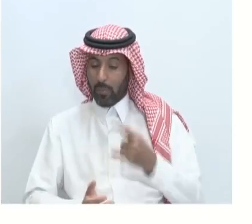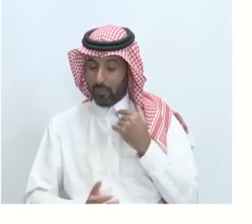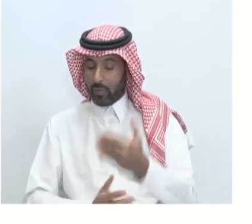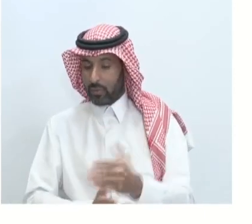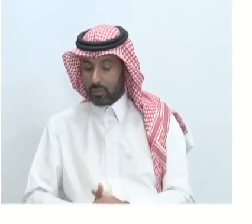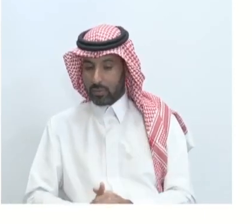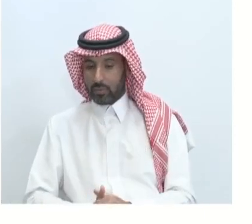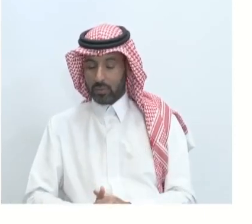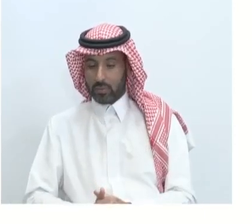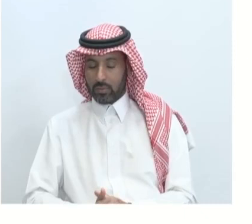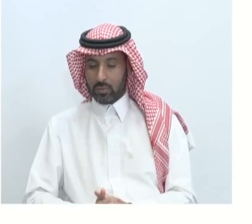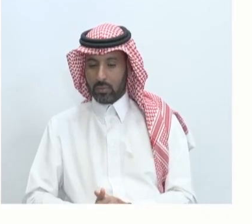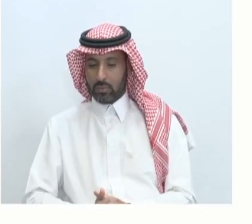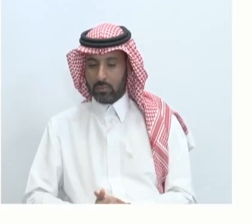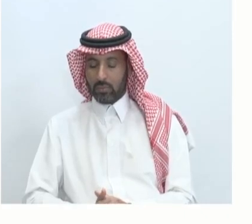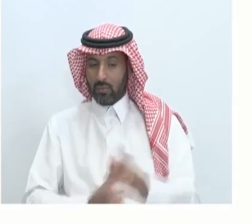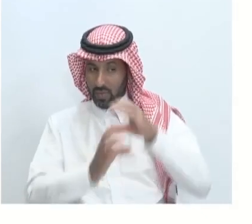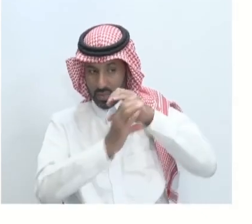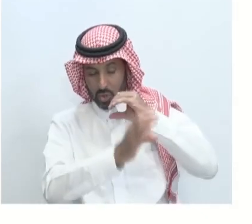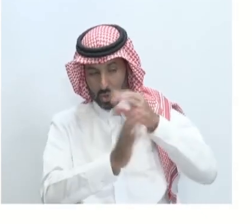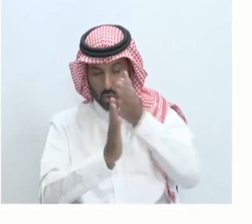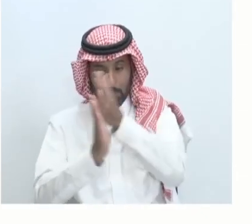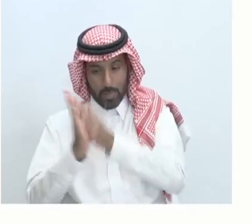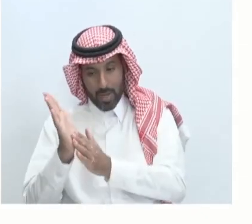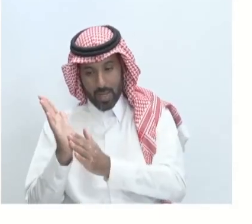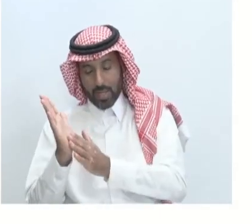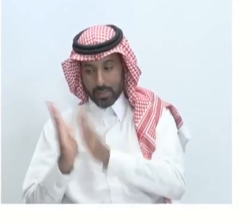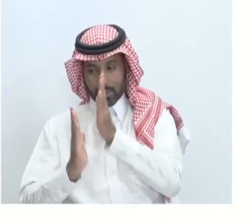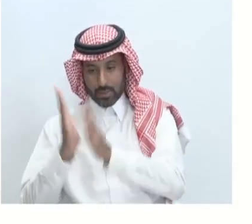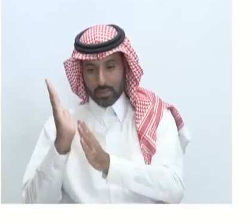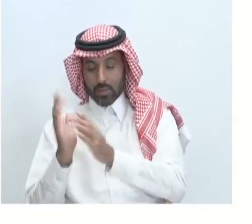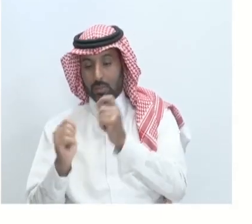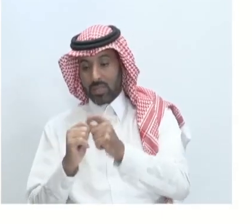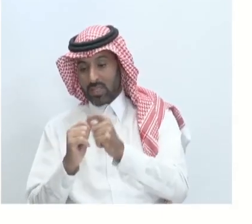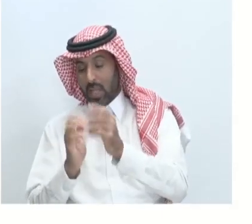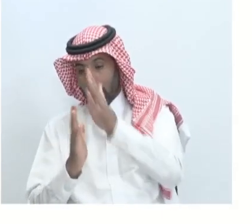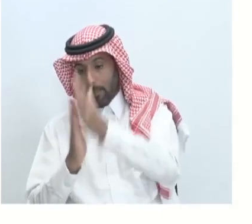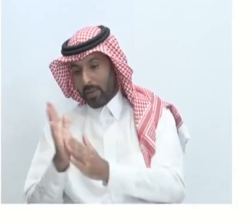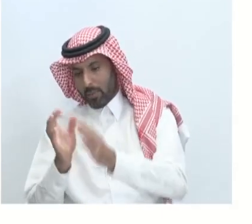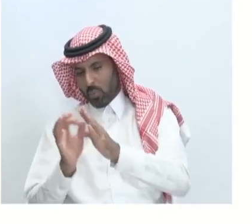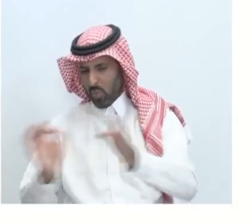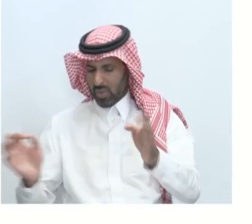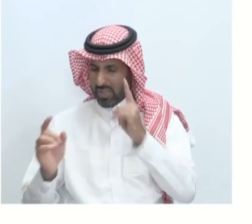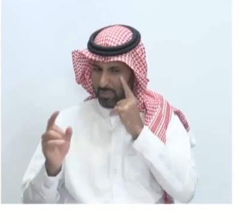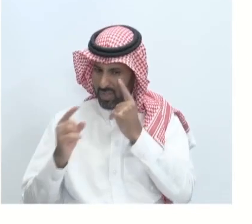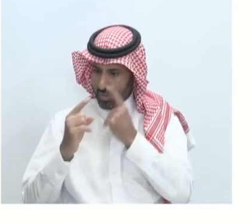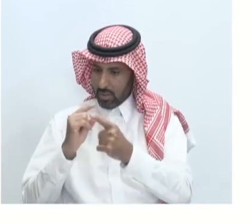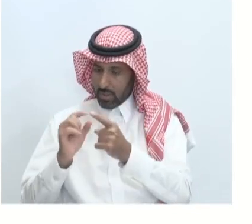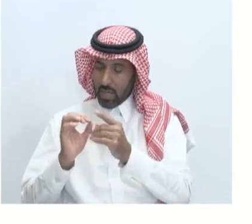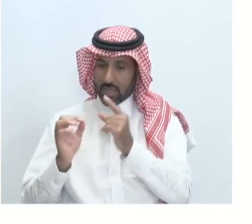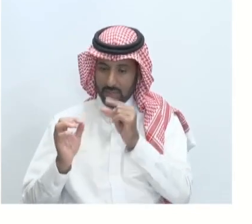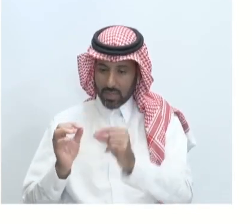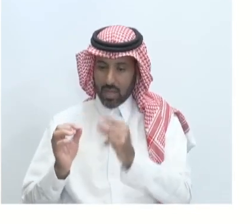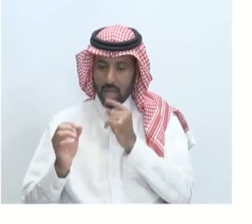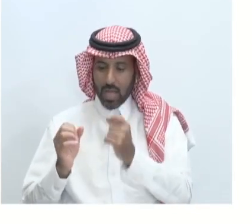مهمه اخرى عزيزي الطالب عزيزتي الطالبه وهي انه يمكن تصنيع مراه ذات بعد بؤري قصير وهي افضل